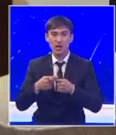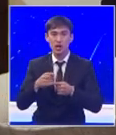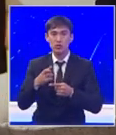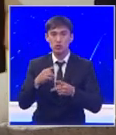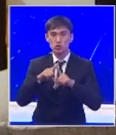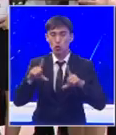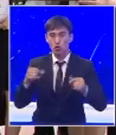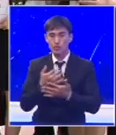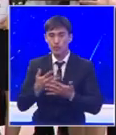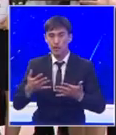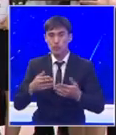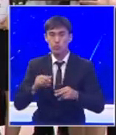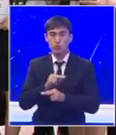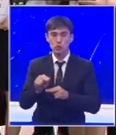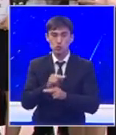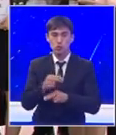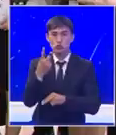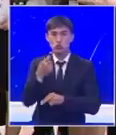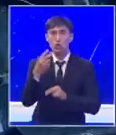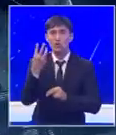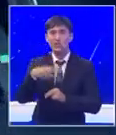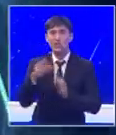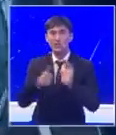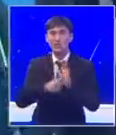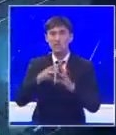Пройдут модернизацию и 136 сельских школ.